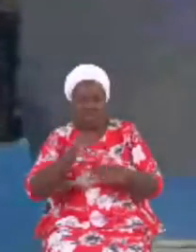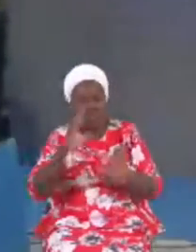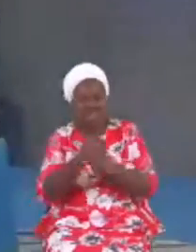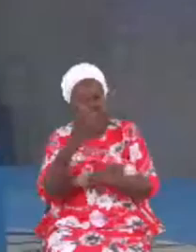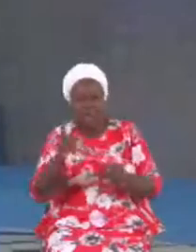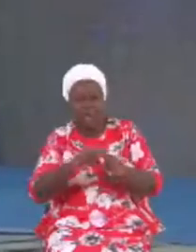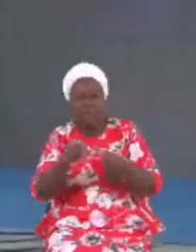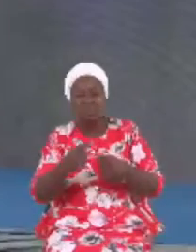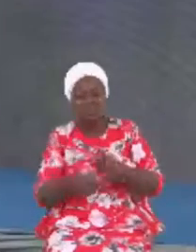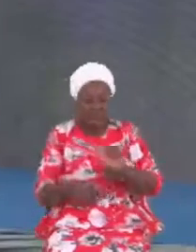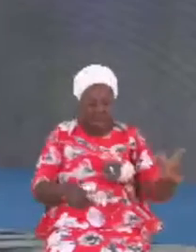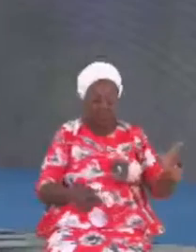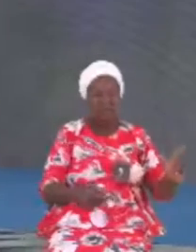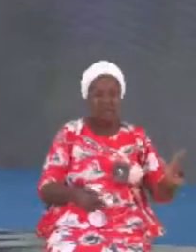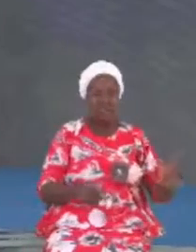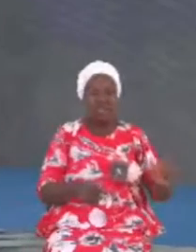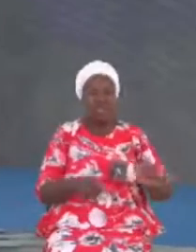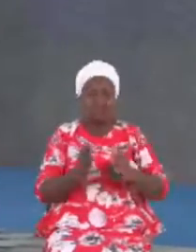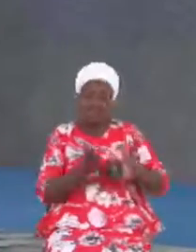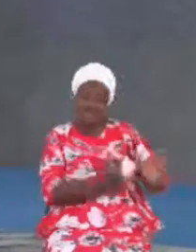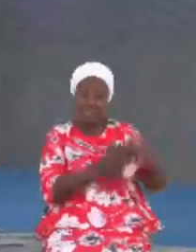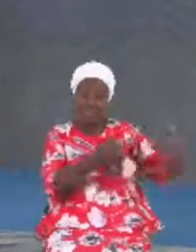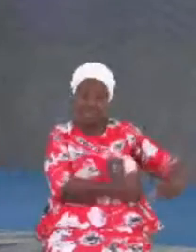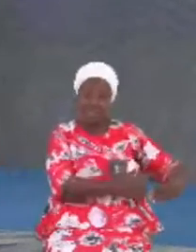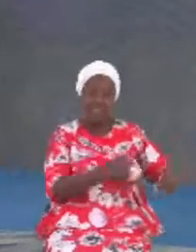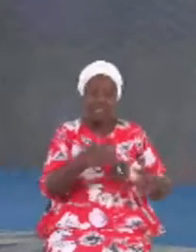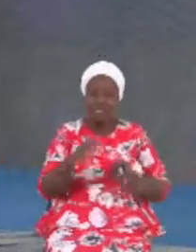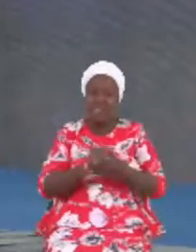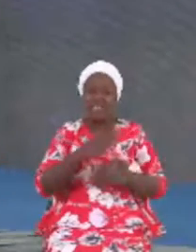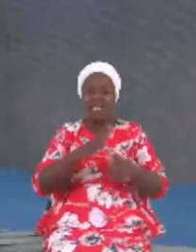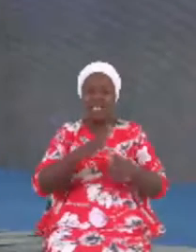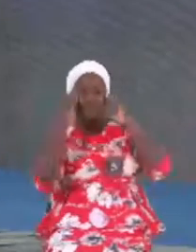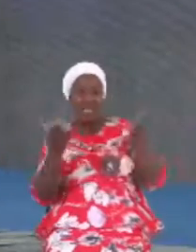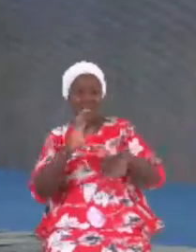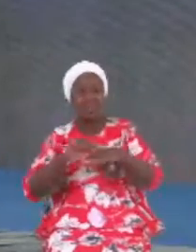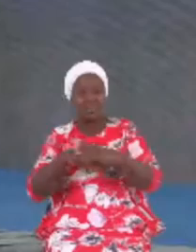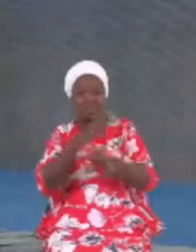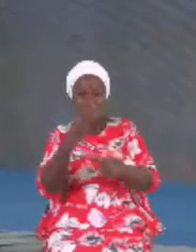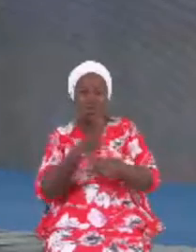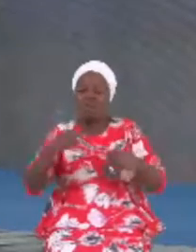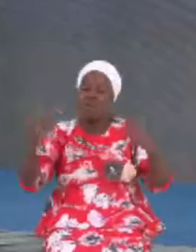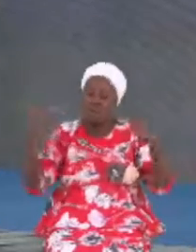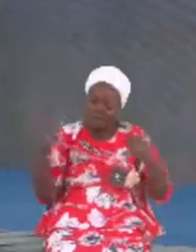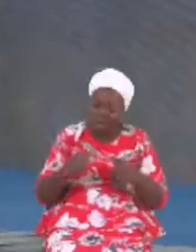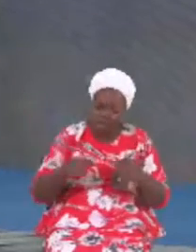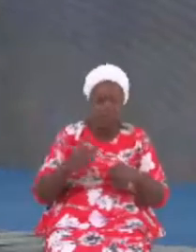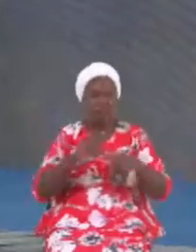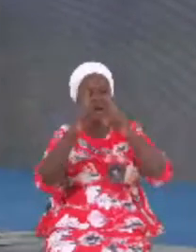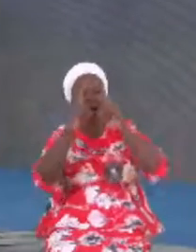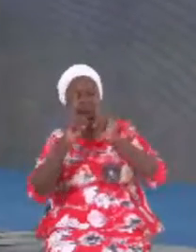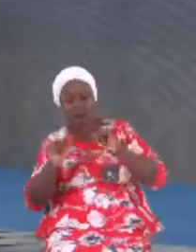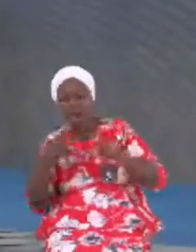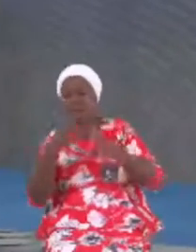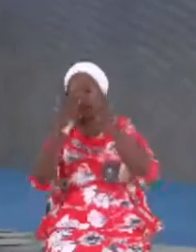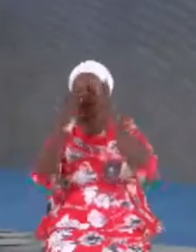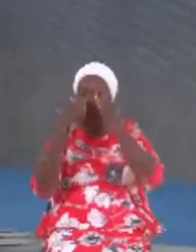de l'autre côté, les choses qu'ils ont expérimentées dans le monde, la douleur, les pleurs,